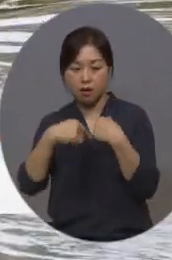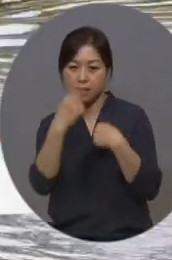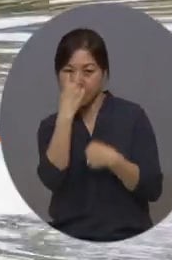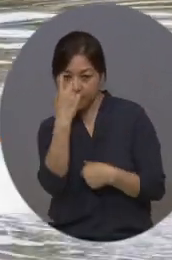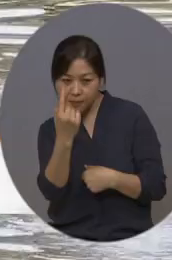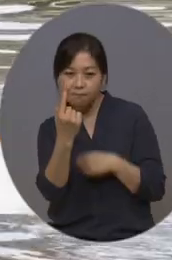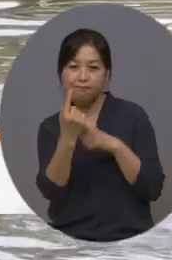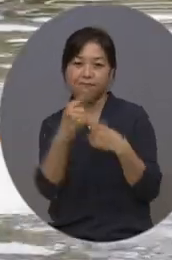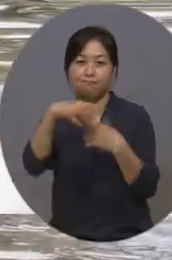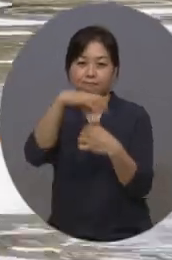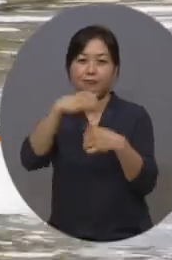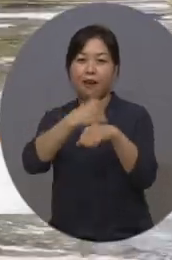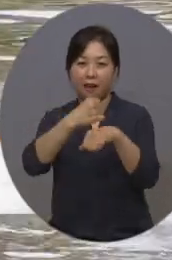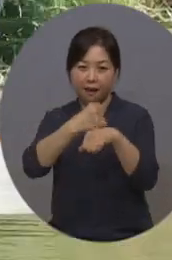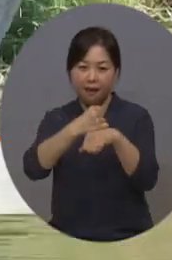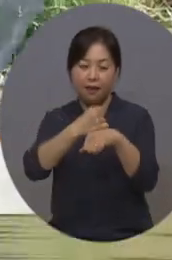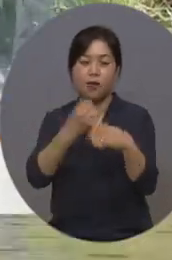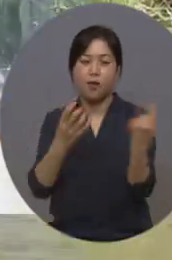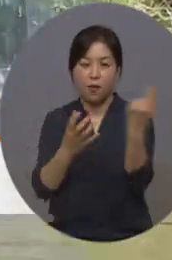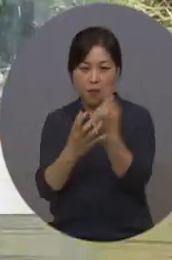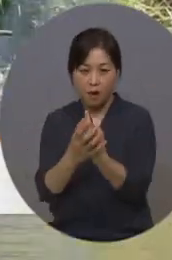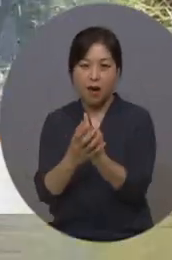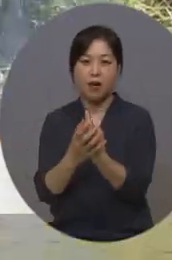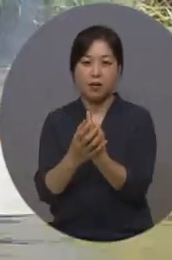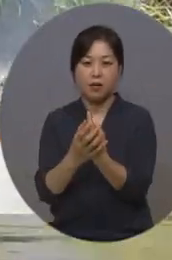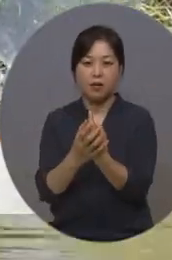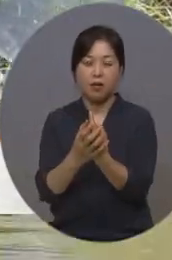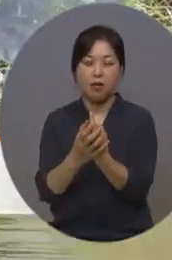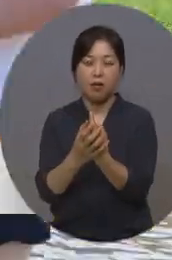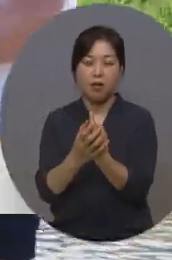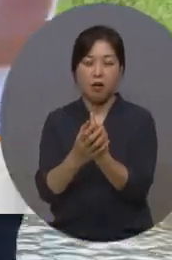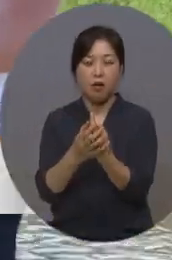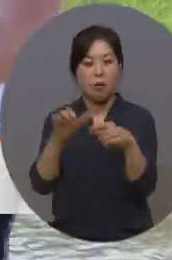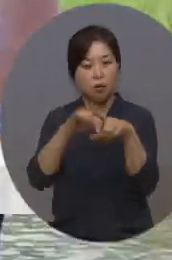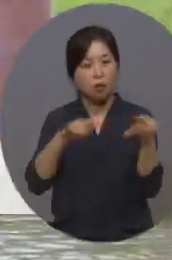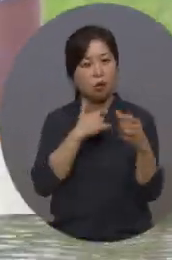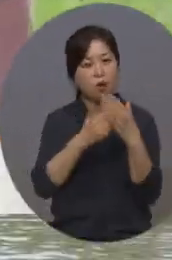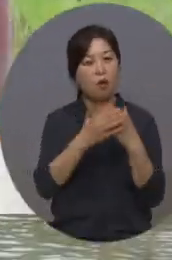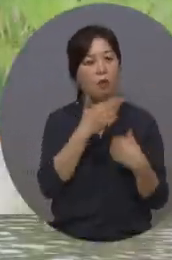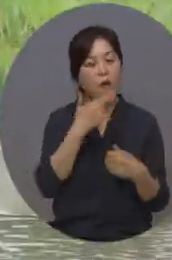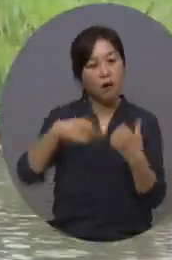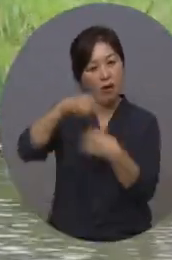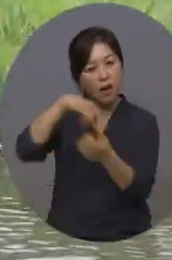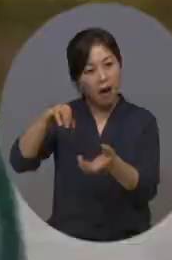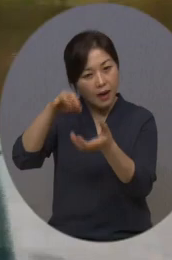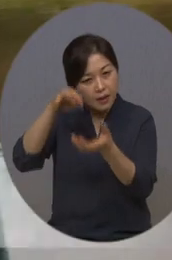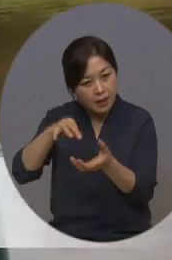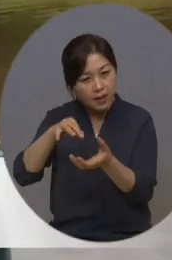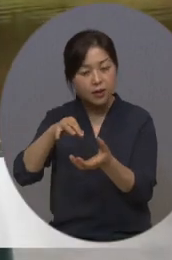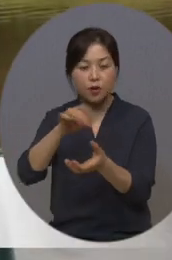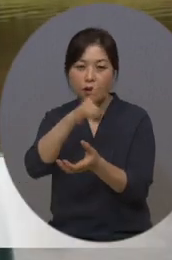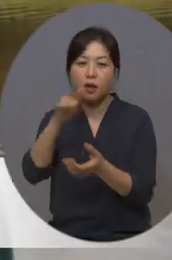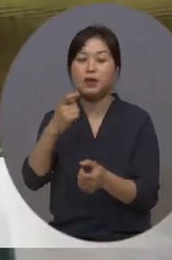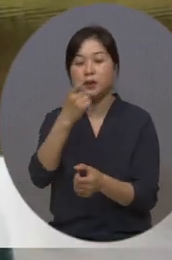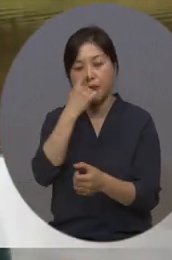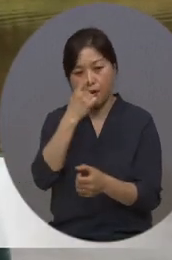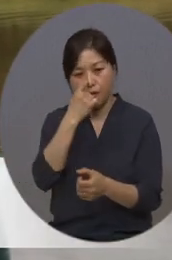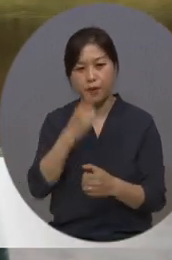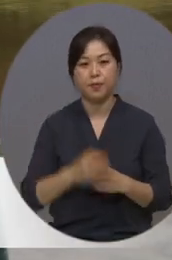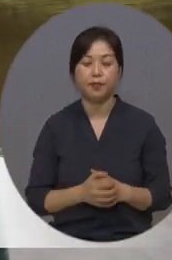합류한 가운데 일상에서 접하지 못했던 환경의 가치와 생태의 신비를 배우고 공유합니다. 그냥 물고기 잡는